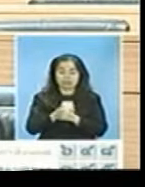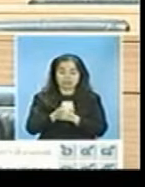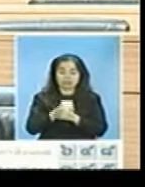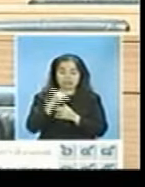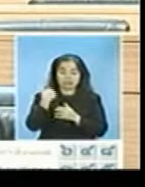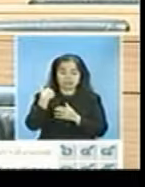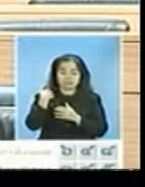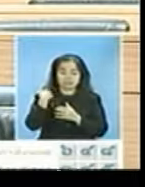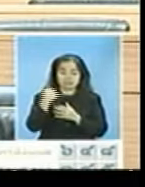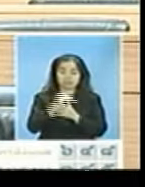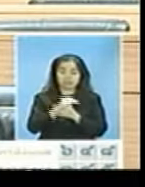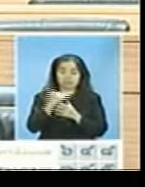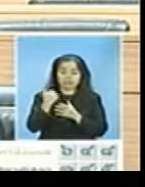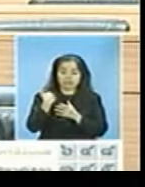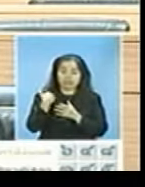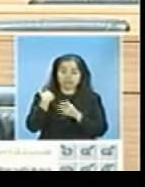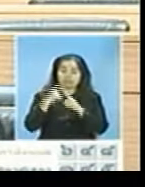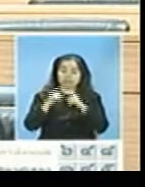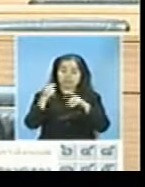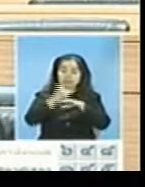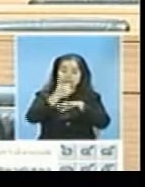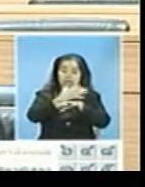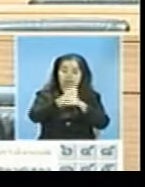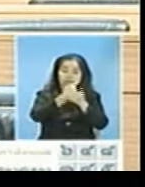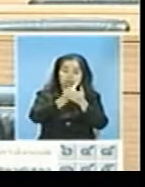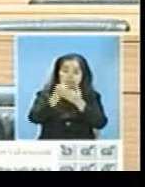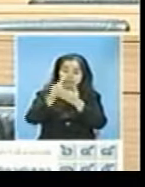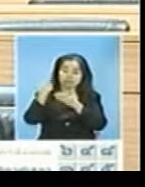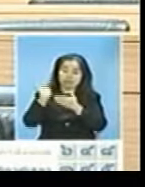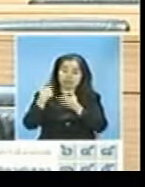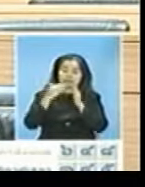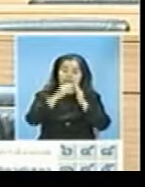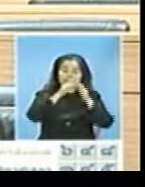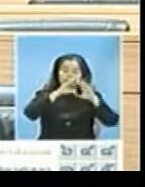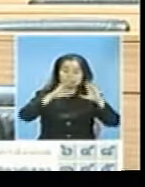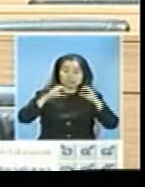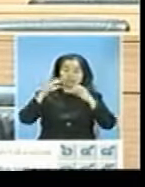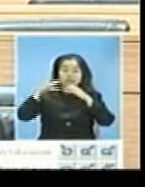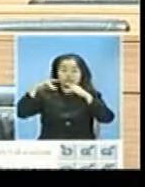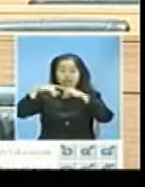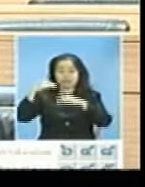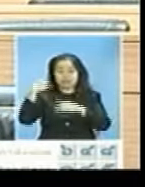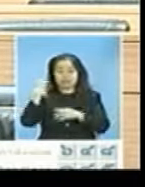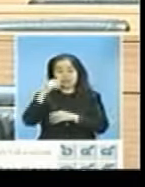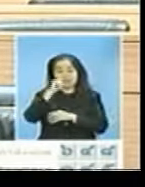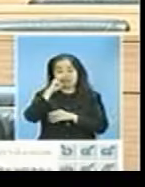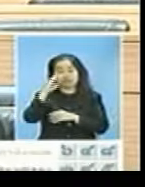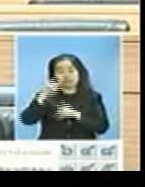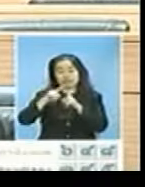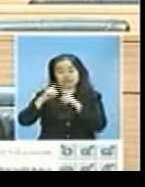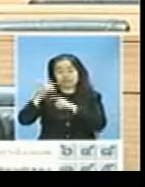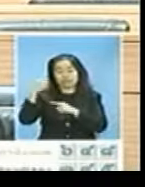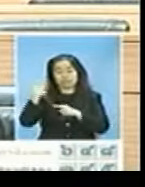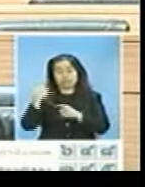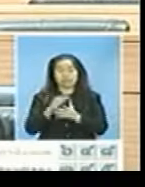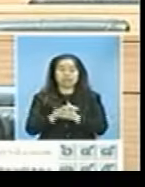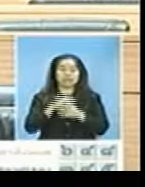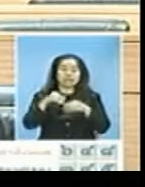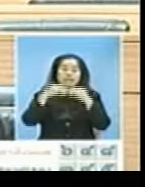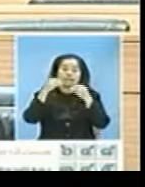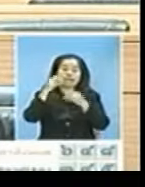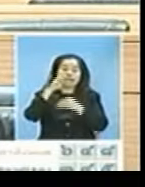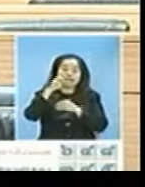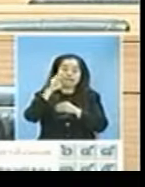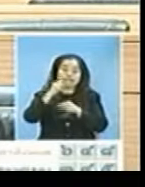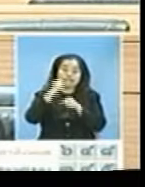แต่ละพรรคการเมืองอยู่แล้วมีฝ่ายค้านมีฝ่ายรัฐบาลมีสมาชิกวุฒิสภาอยู่แล้วก็สู้ให้รัฐสภาทำหน้